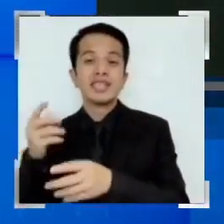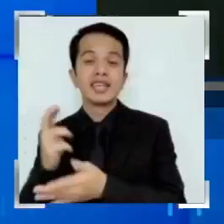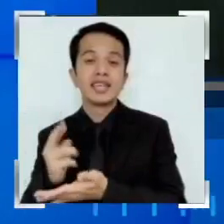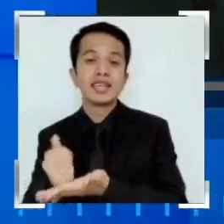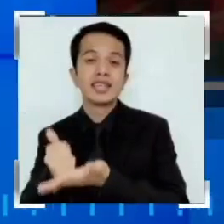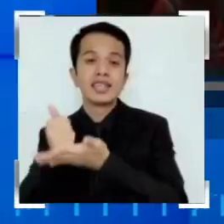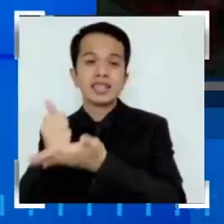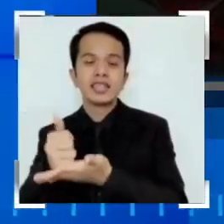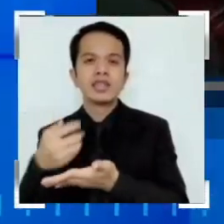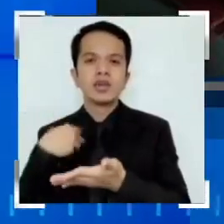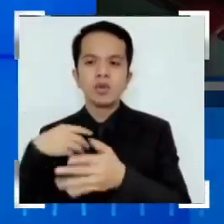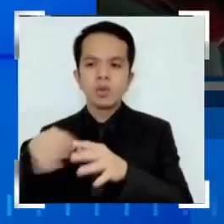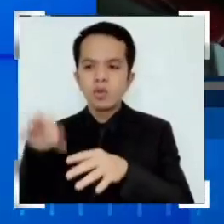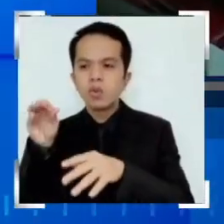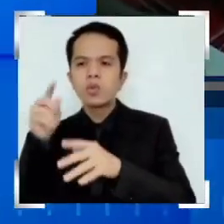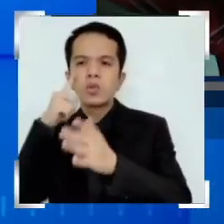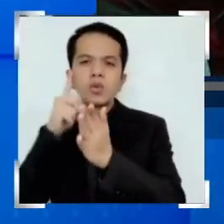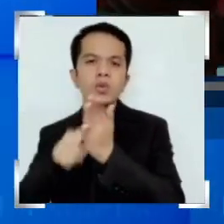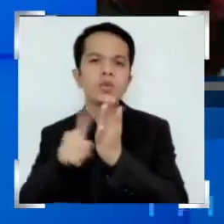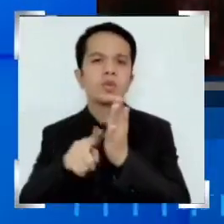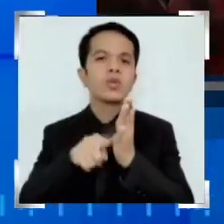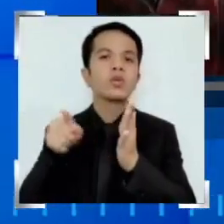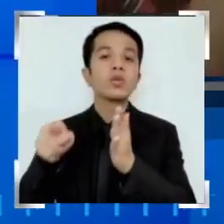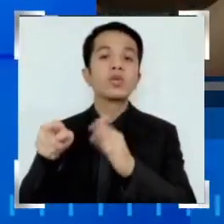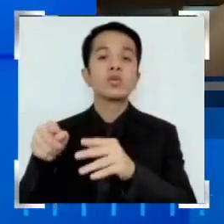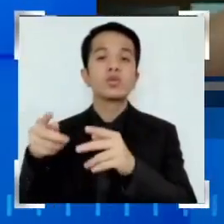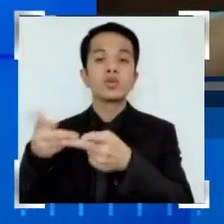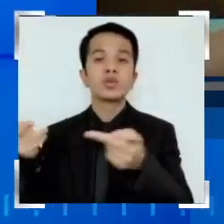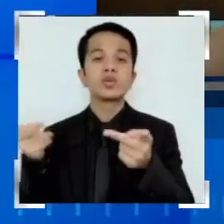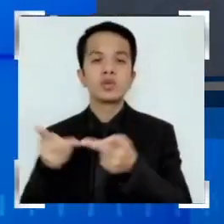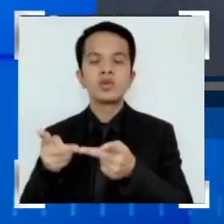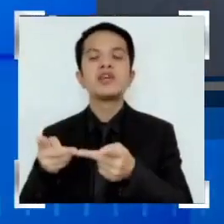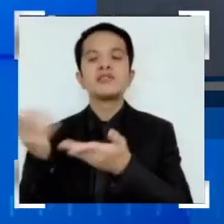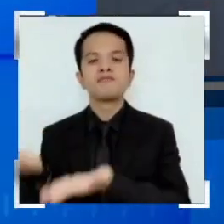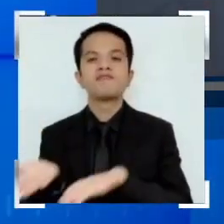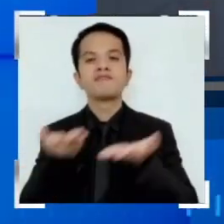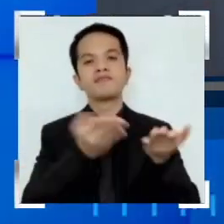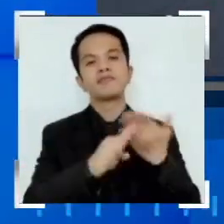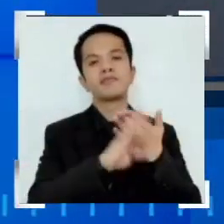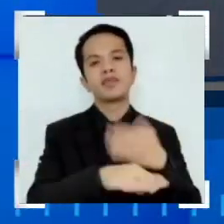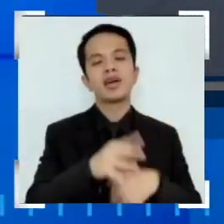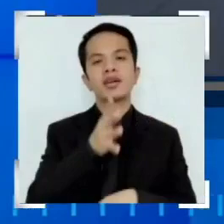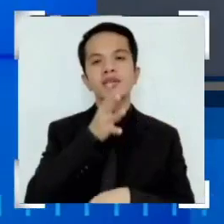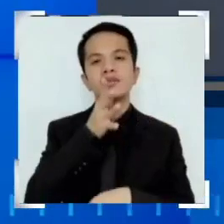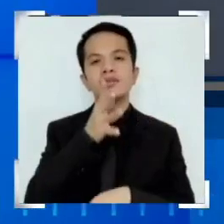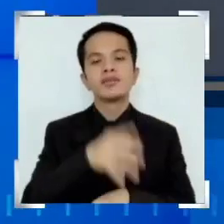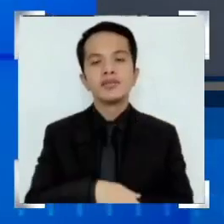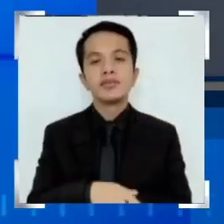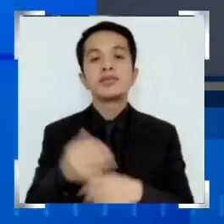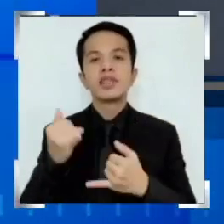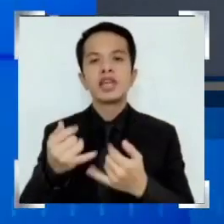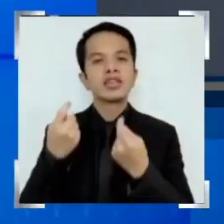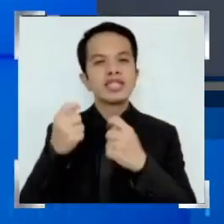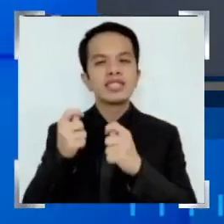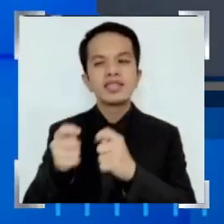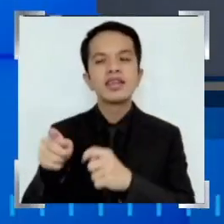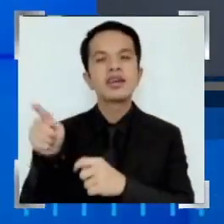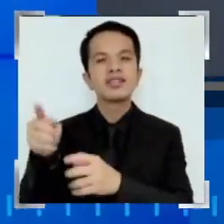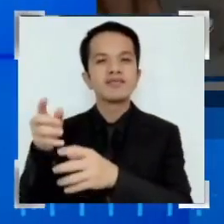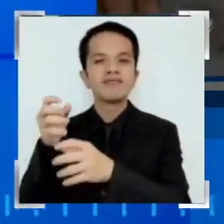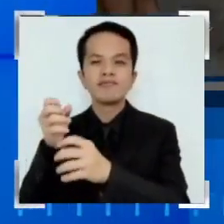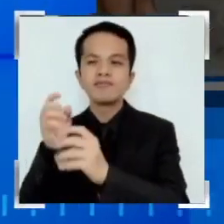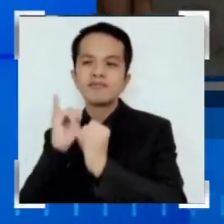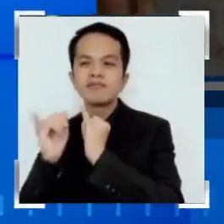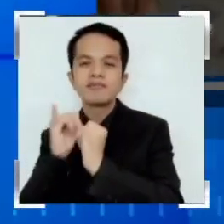ng DSWD sa ampunan kaya naibalik na ang bata sa kanyang ina. Sinisikap ng GMA Integrated News sa makuhang panig ni Charity